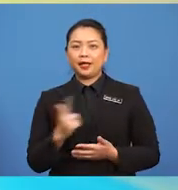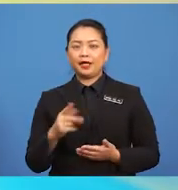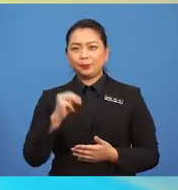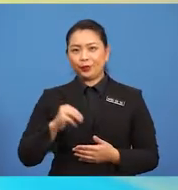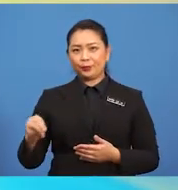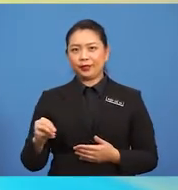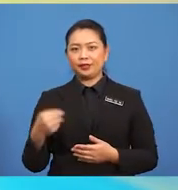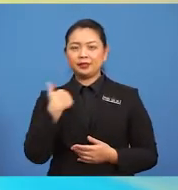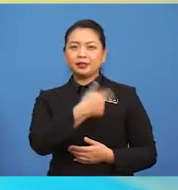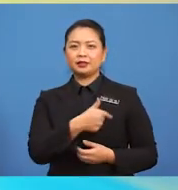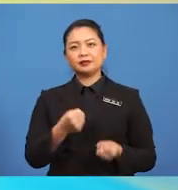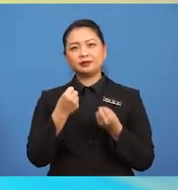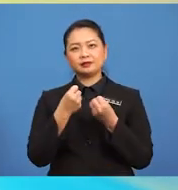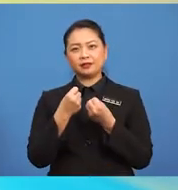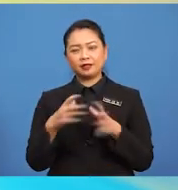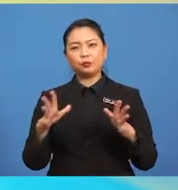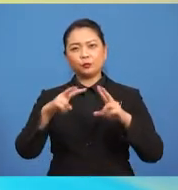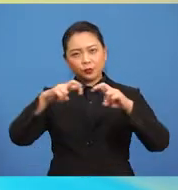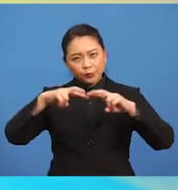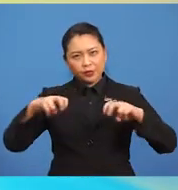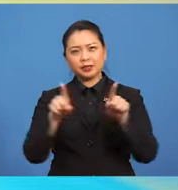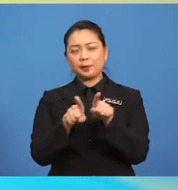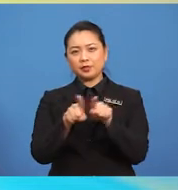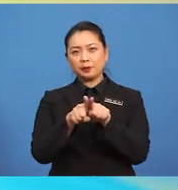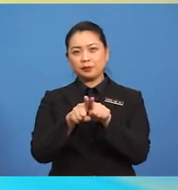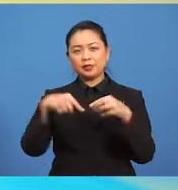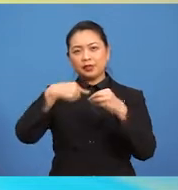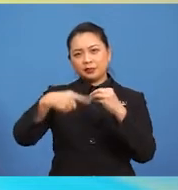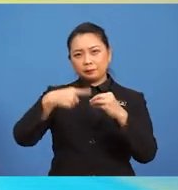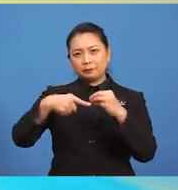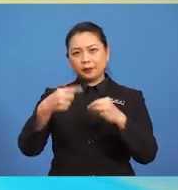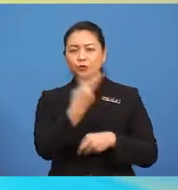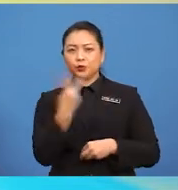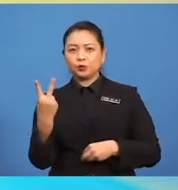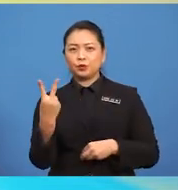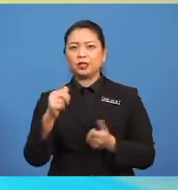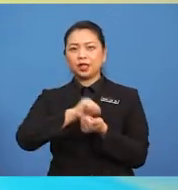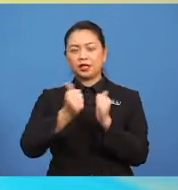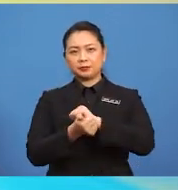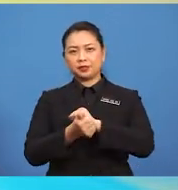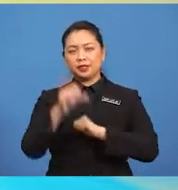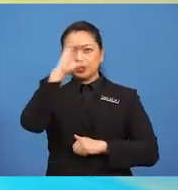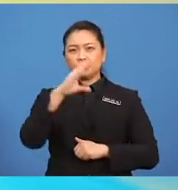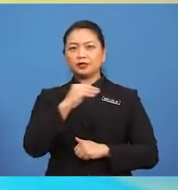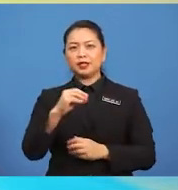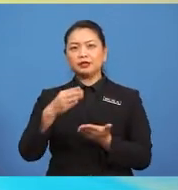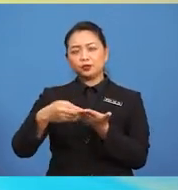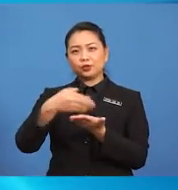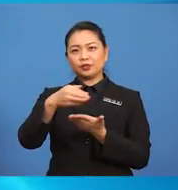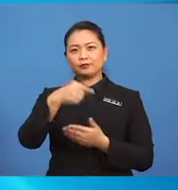Baiklah murid-murid, kita telah meneroka bersama-sama tentang kedua-dua algoritma search dan